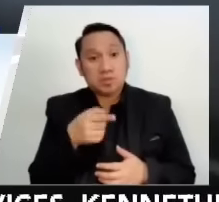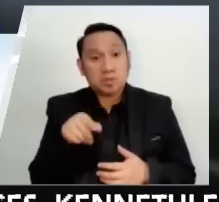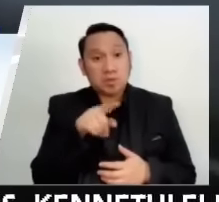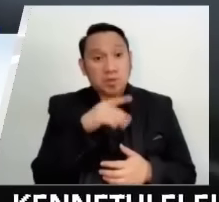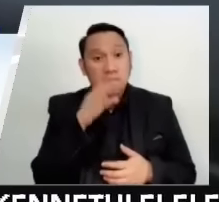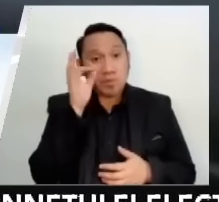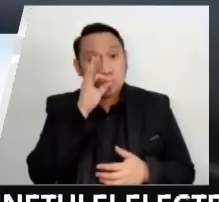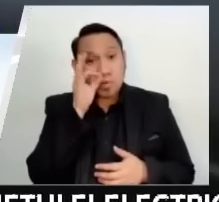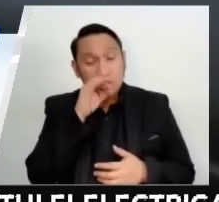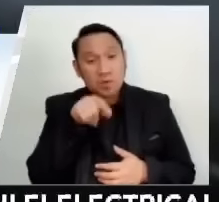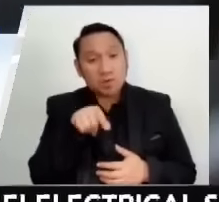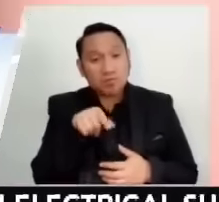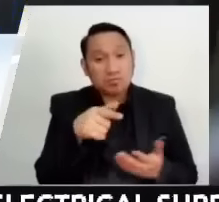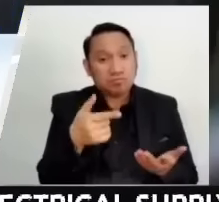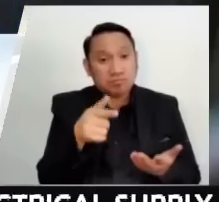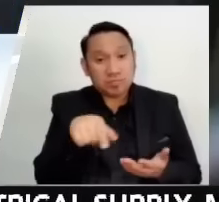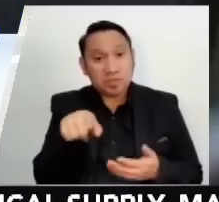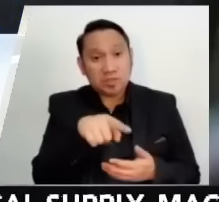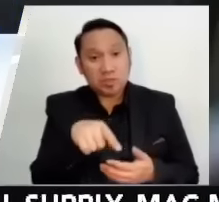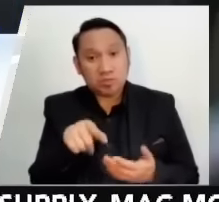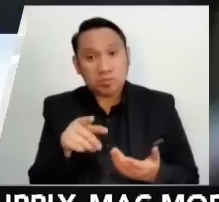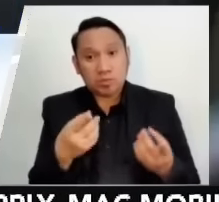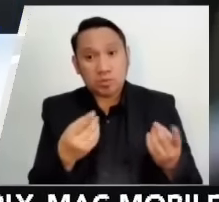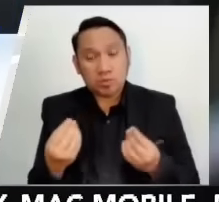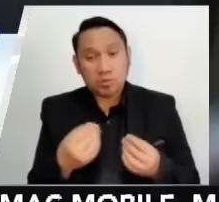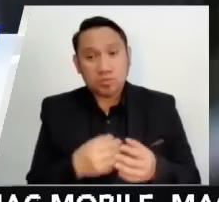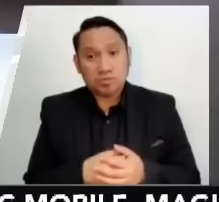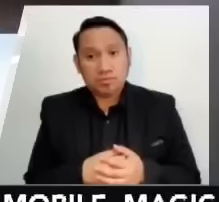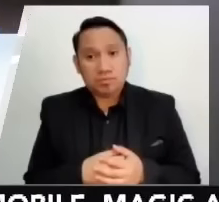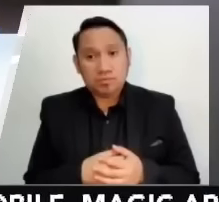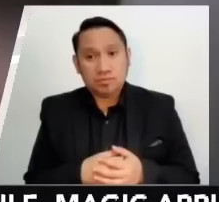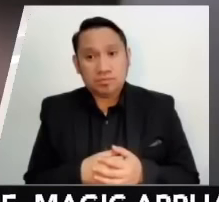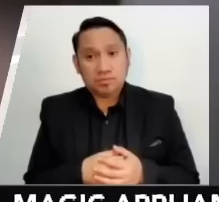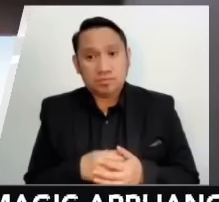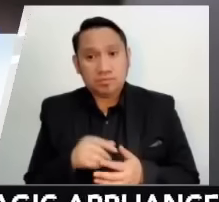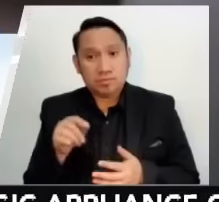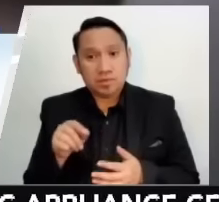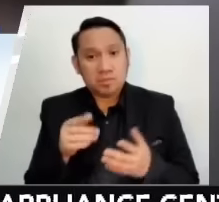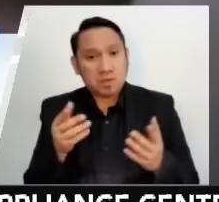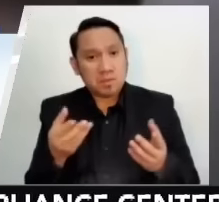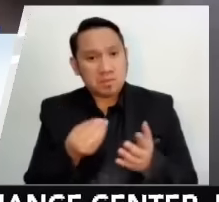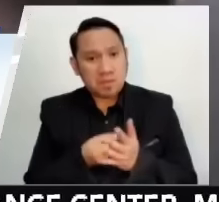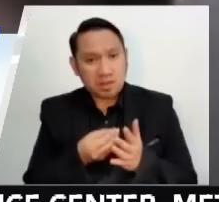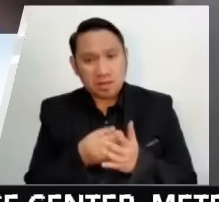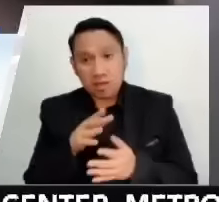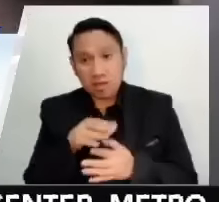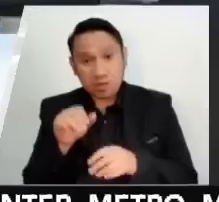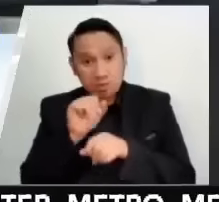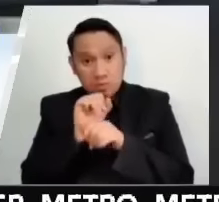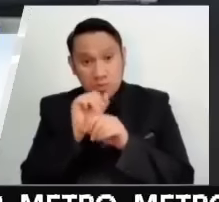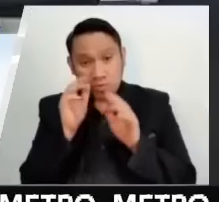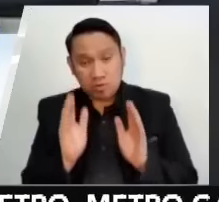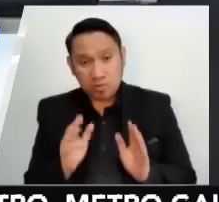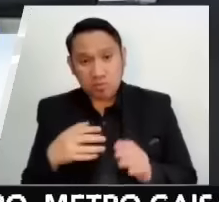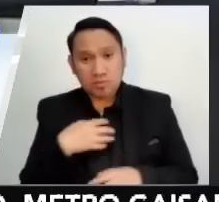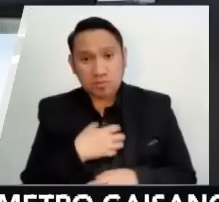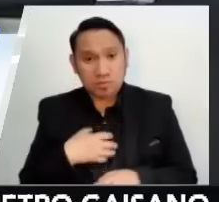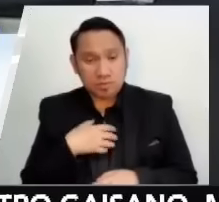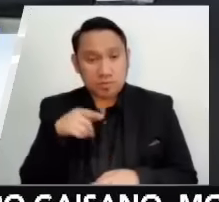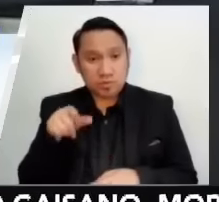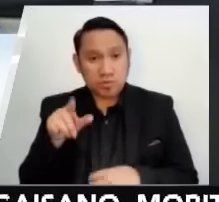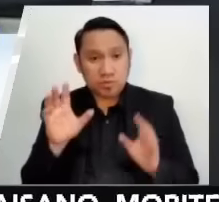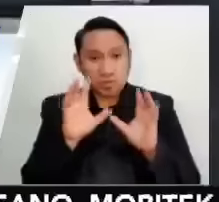patakbo ng umano'y scam hub pera ang panghikayat ng mga recruiter pero mismong mga empleyado May reklamo rin laban sa kumpanya Hindi